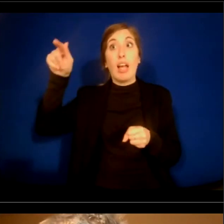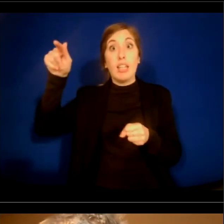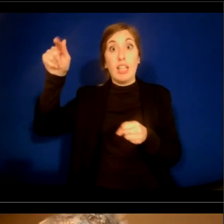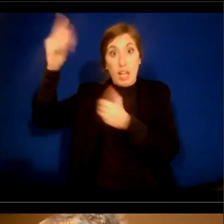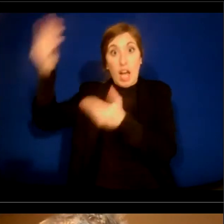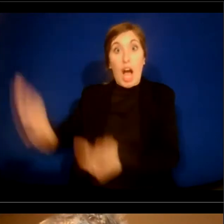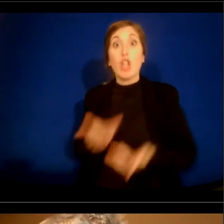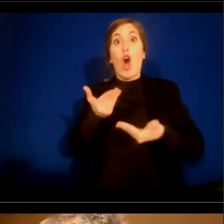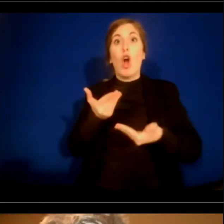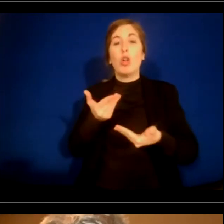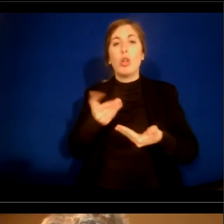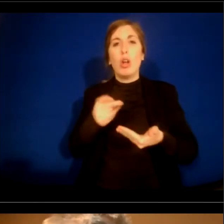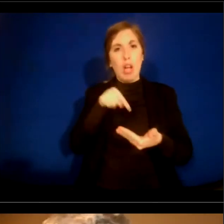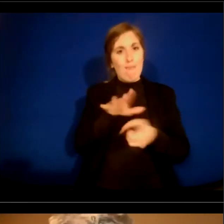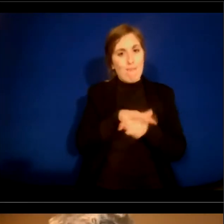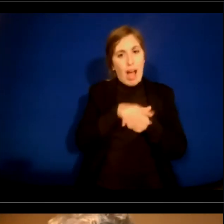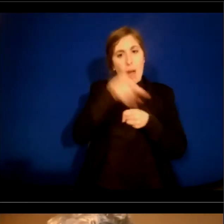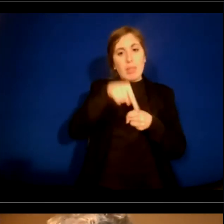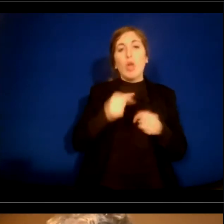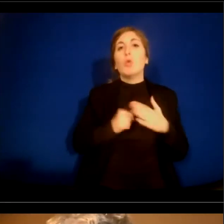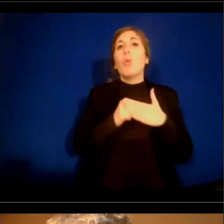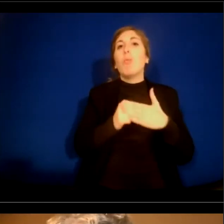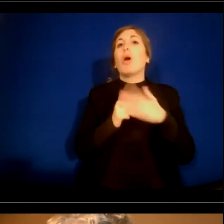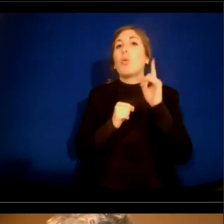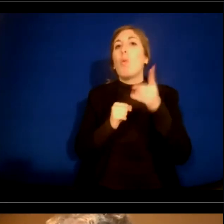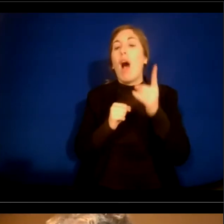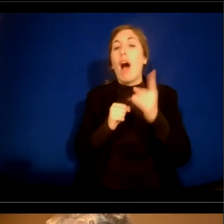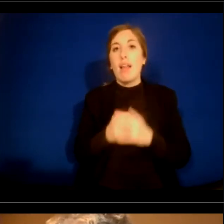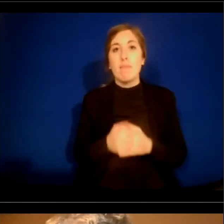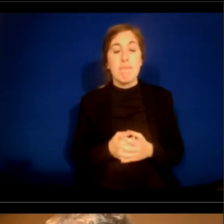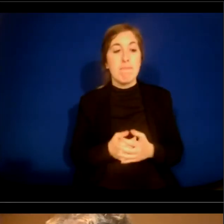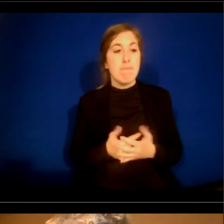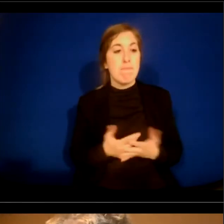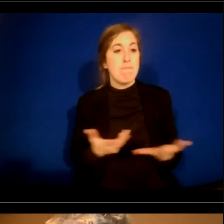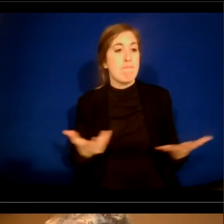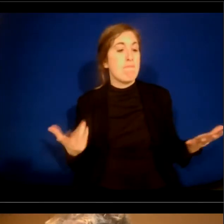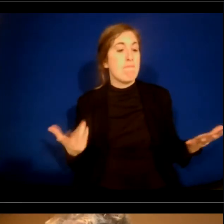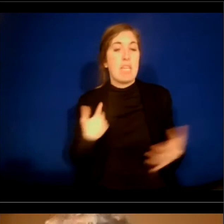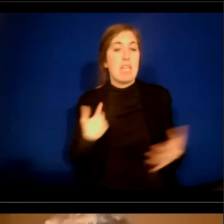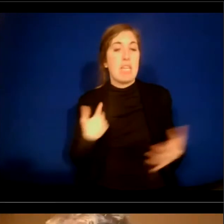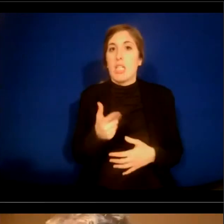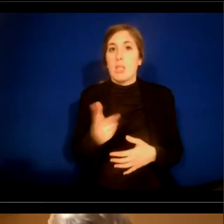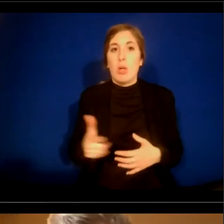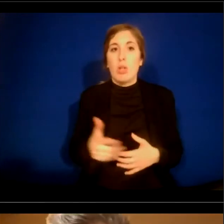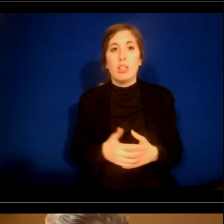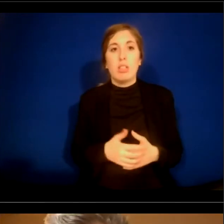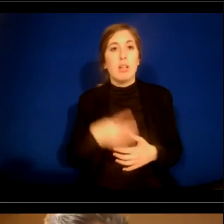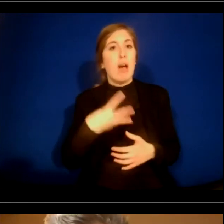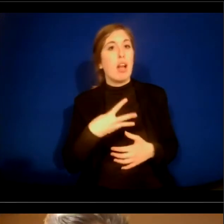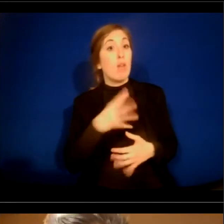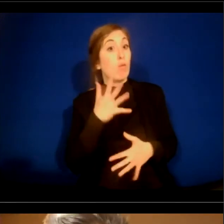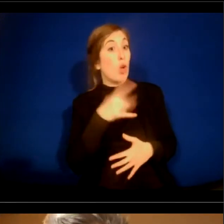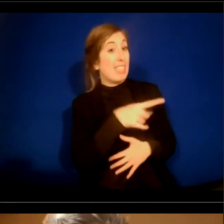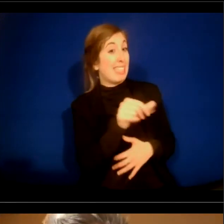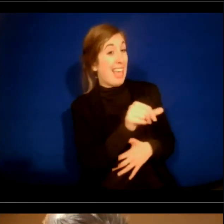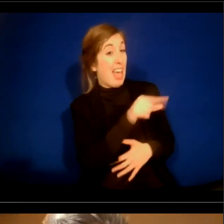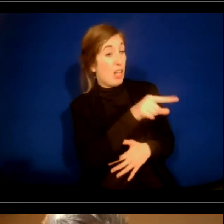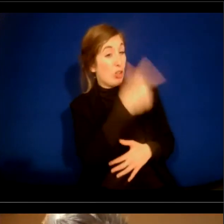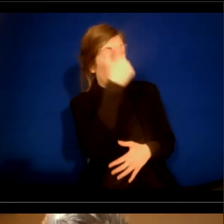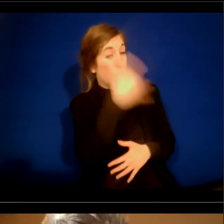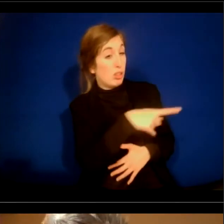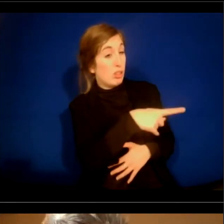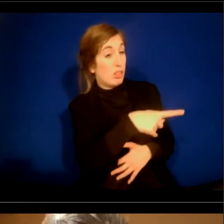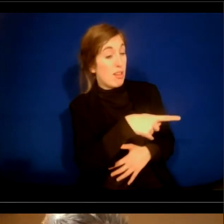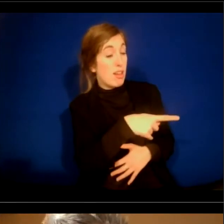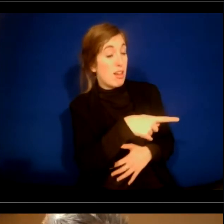Su questo io non saprei dare una risposta, non so, Forse Sergio ci può dare una mano. Sergio, magari